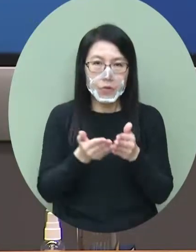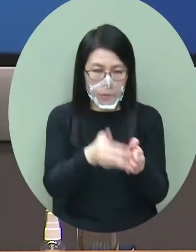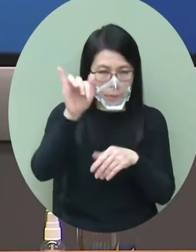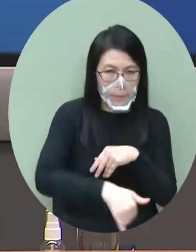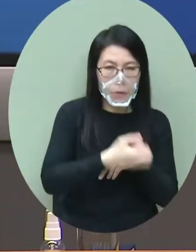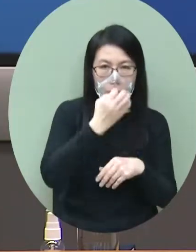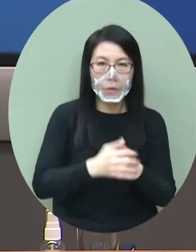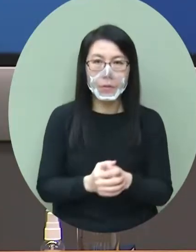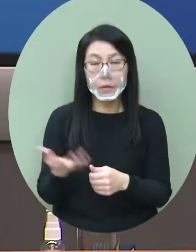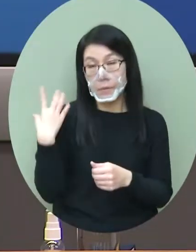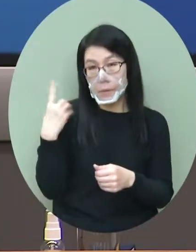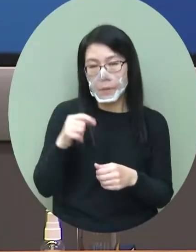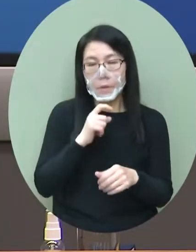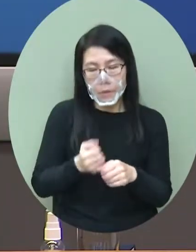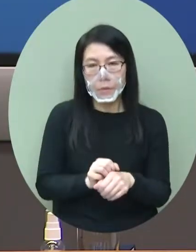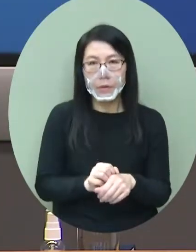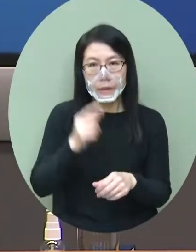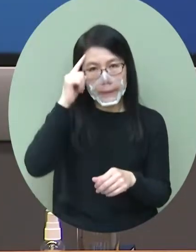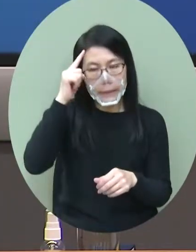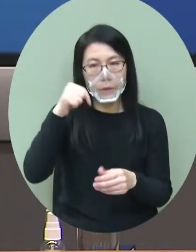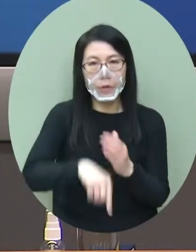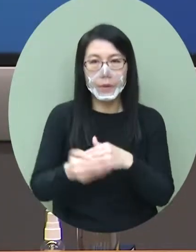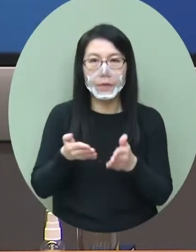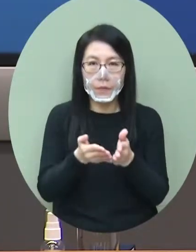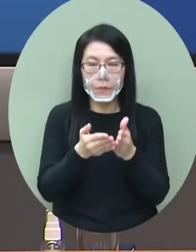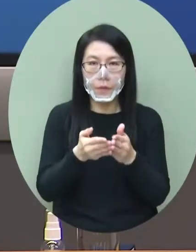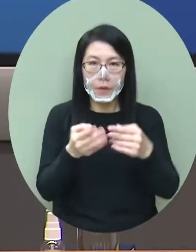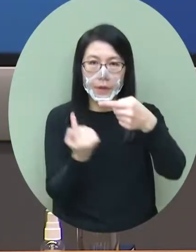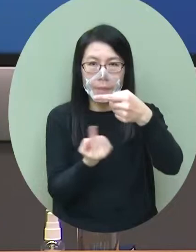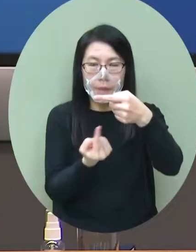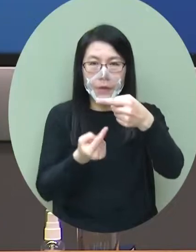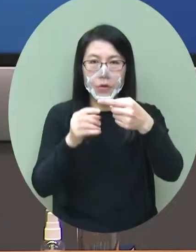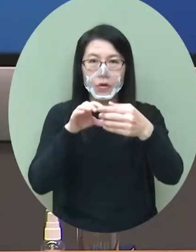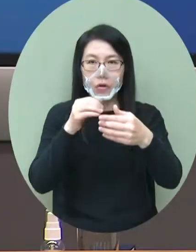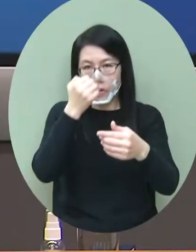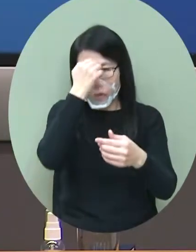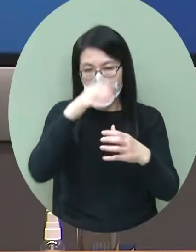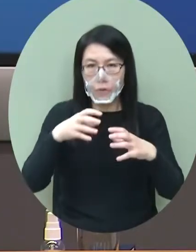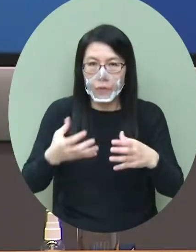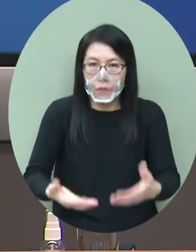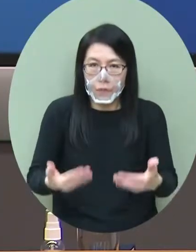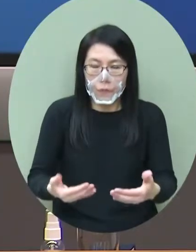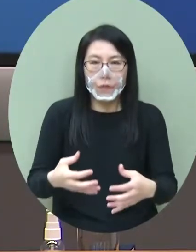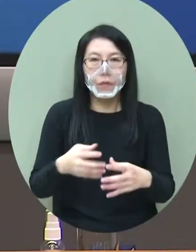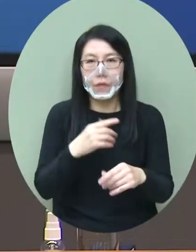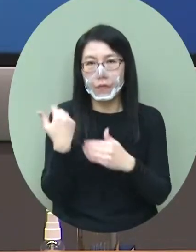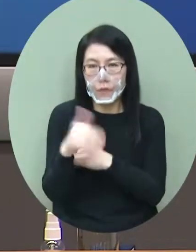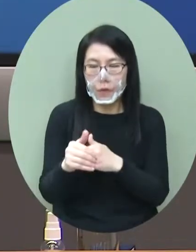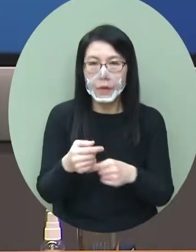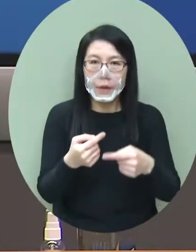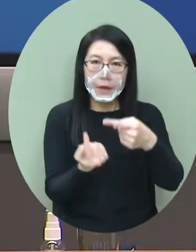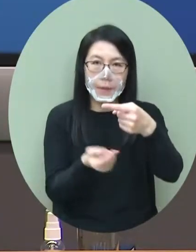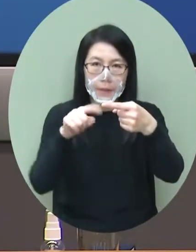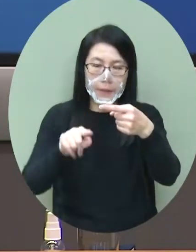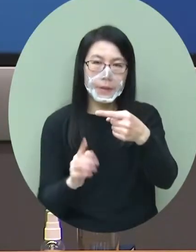18班。昨天也创下了当天运送了超过10000吨的货物的记录，